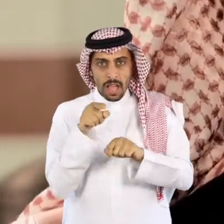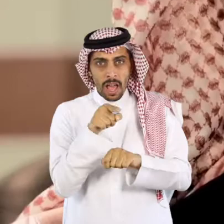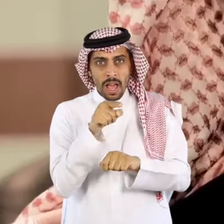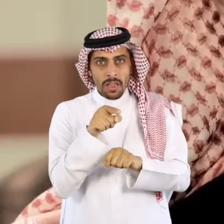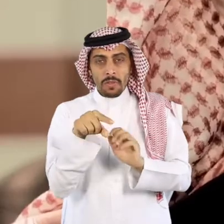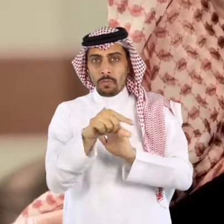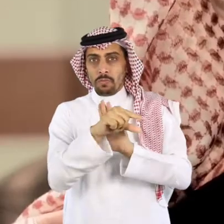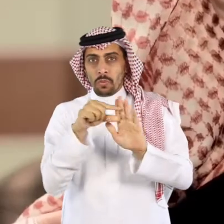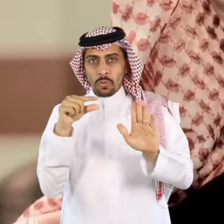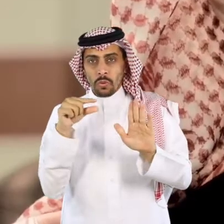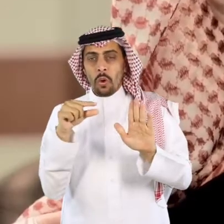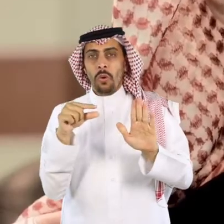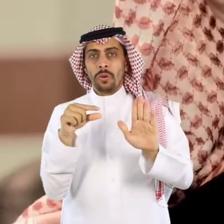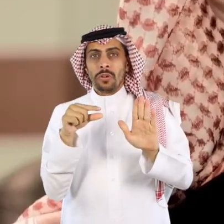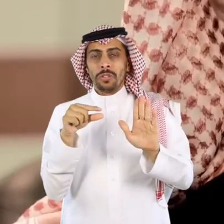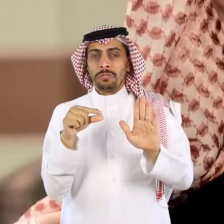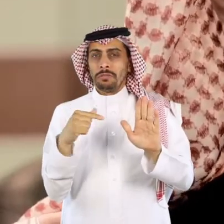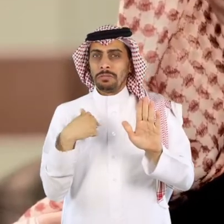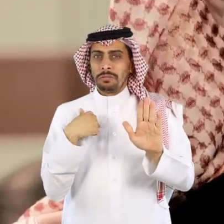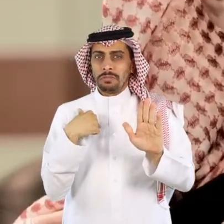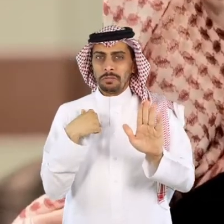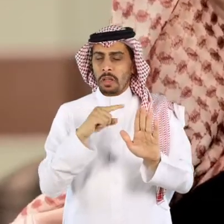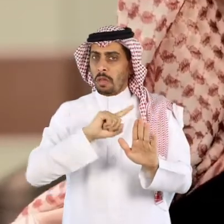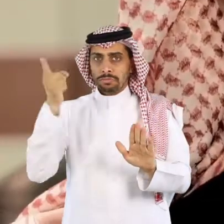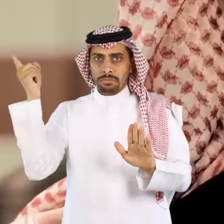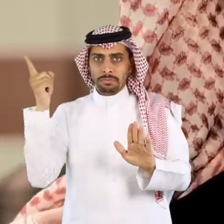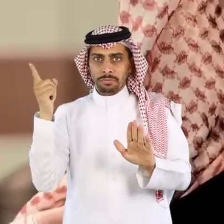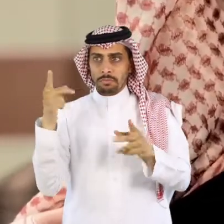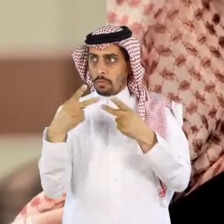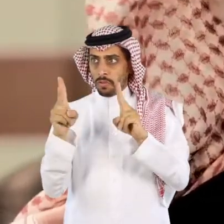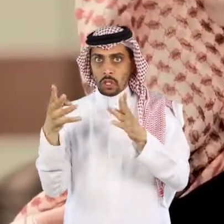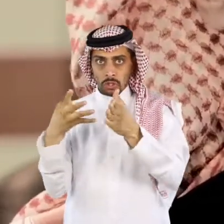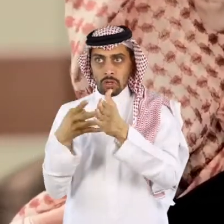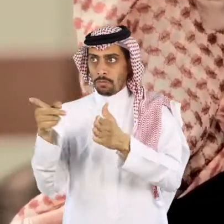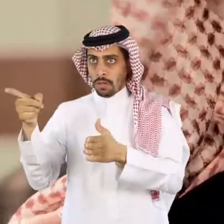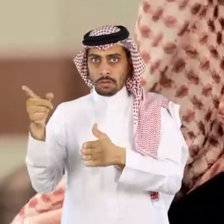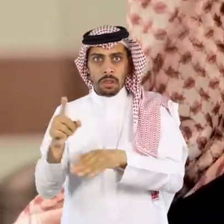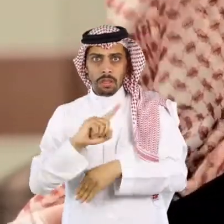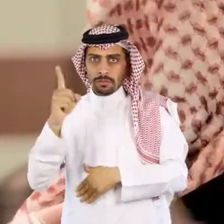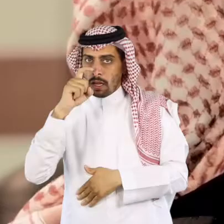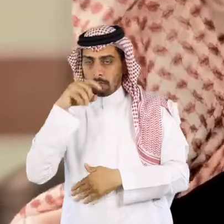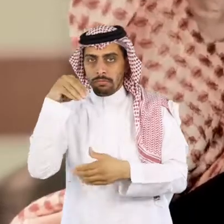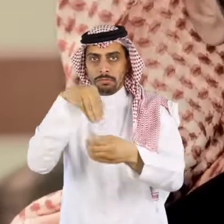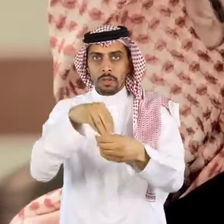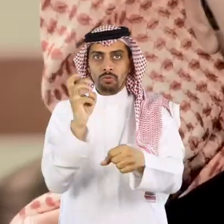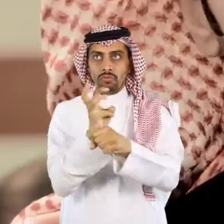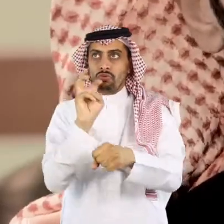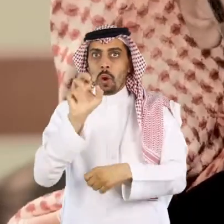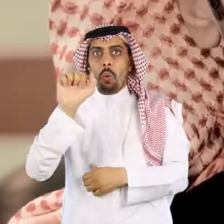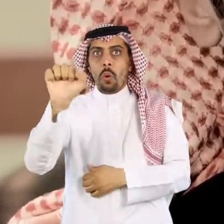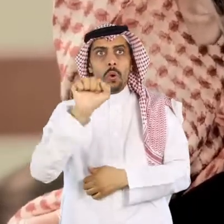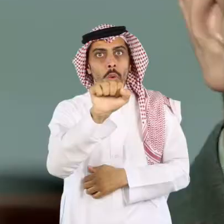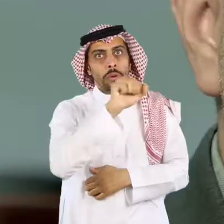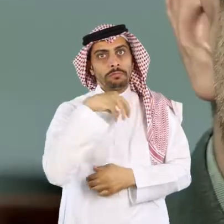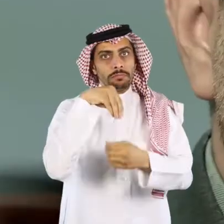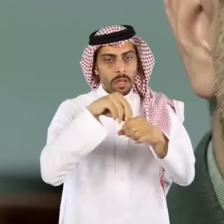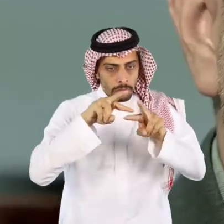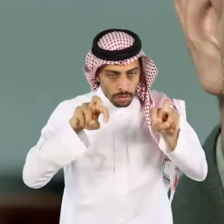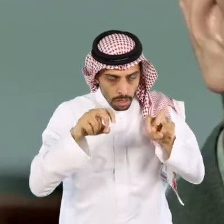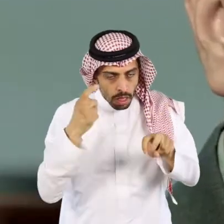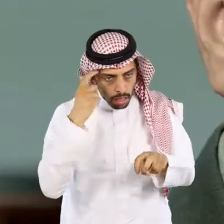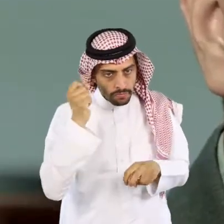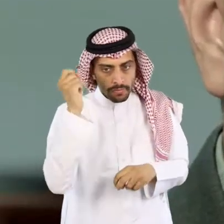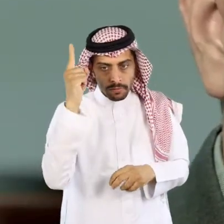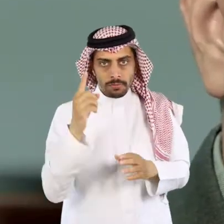أشياء ما كانت ولن تكون متاحة لأي شخص إلا حين تطبيقه وحين